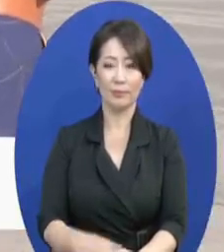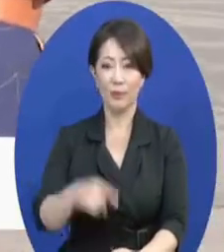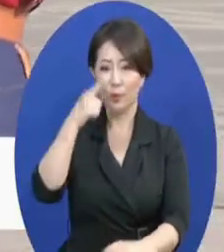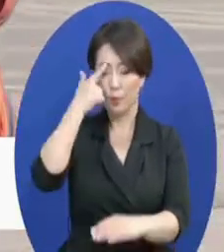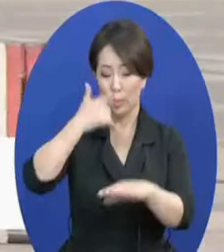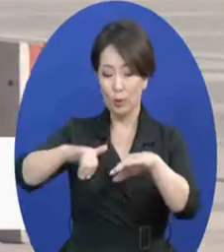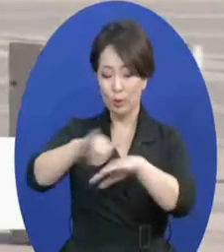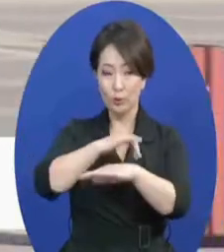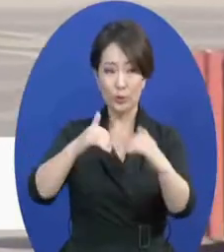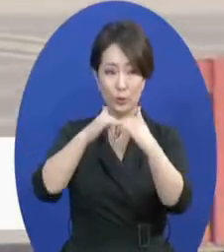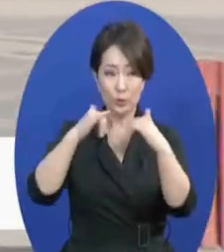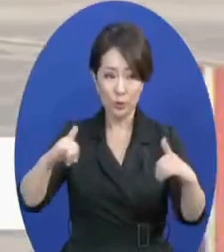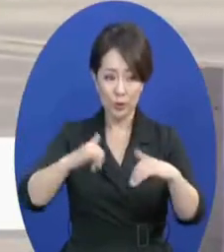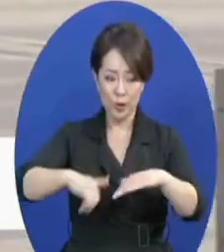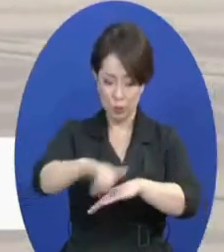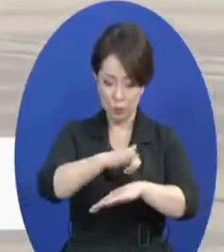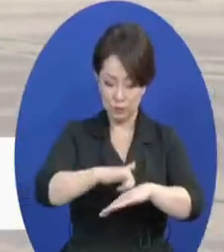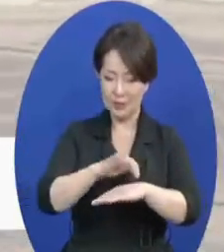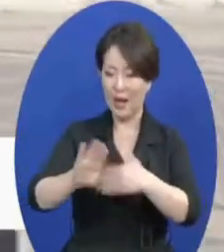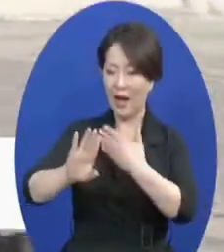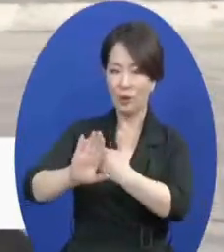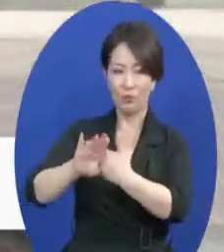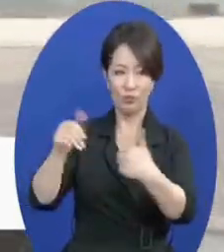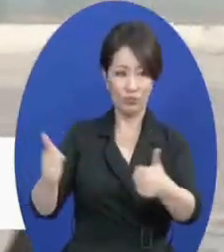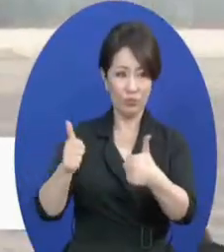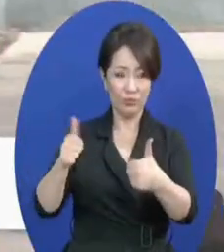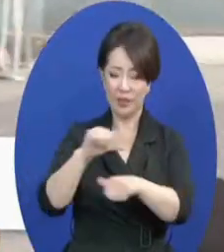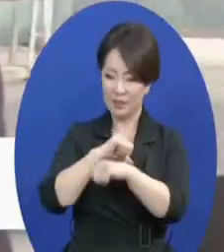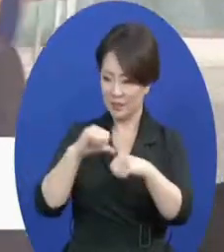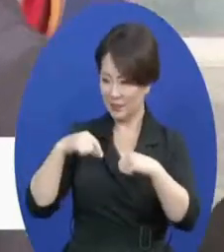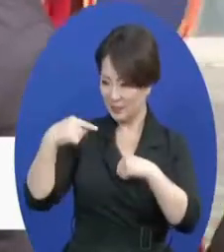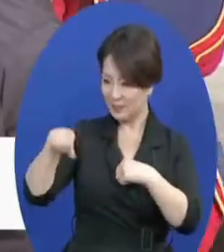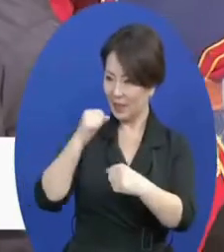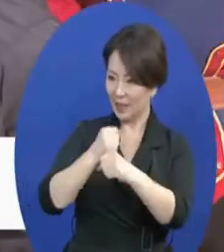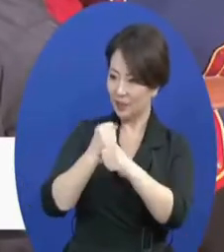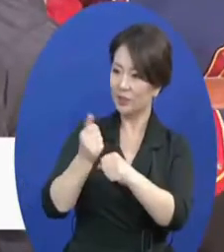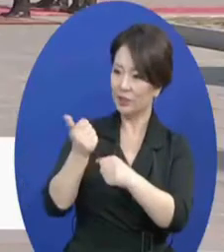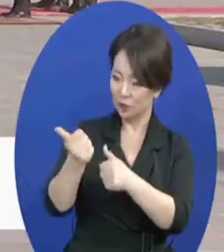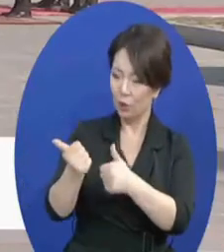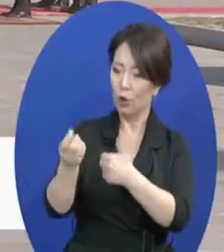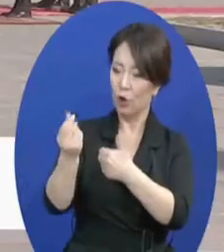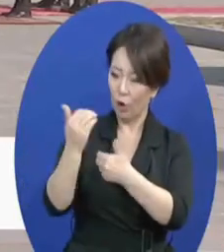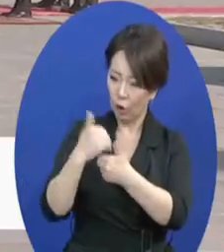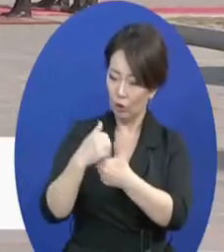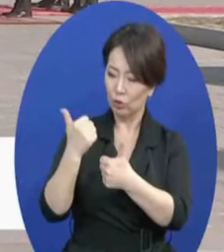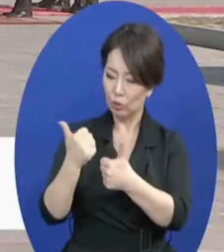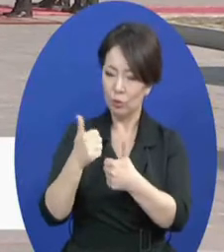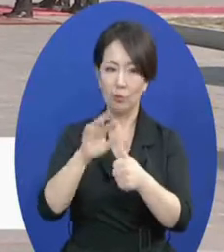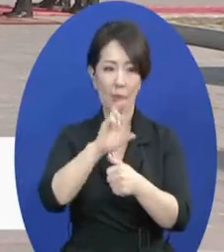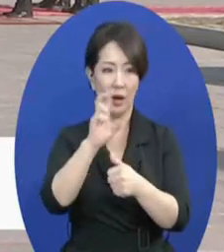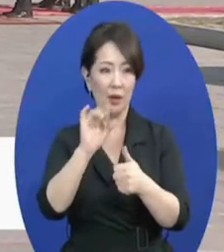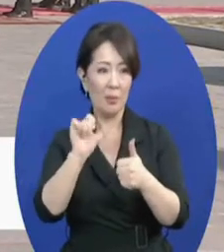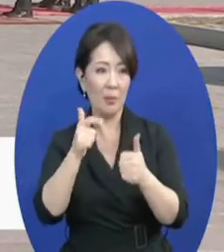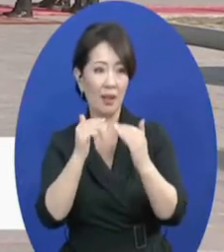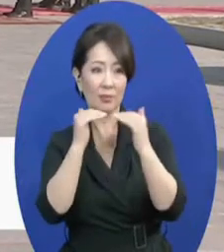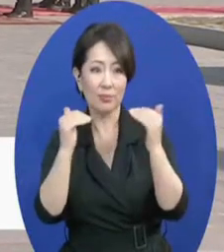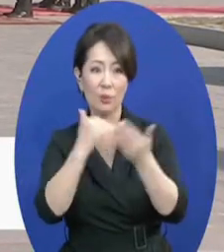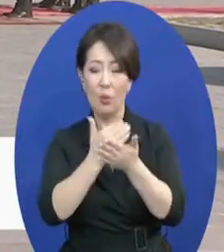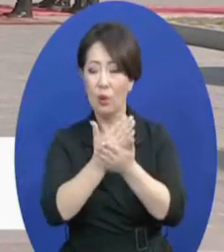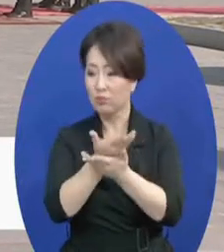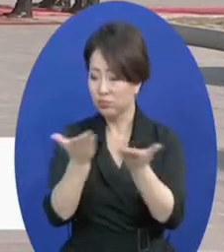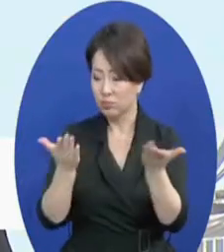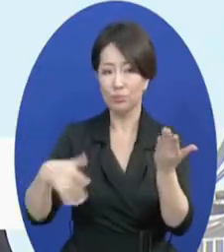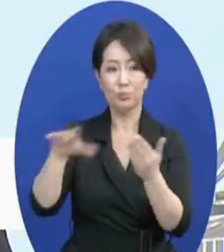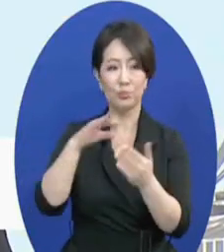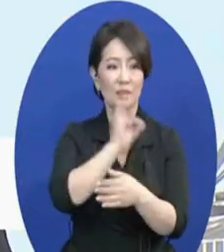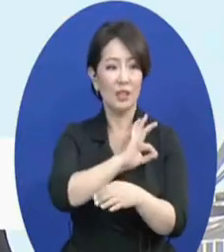Монгол улсын тусгаар тогтнол, үндэсний аюулгүй байдал, иргэдийг ажилтаа орлоготой байлгах, байгалийн баялагийг тэгш шударга хуваарлах, үр өгөөжийг нийтээрээ